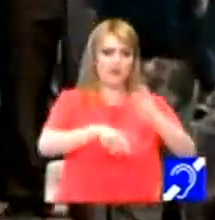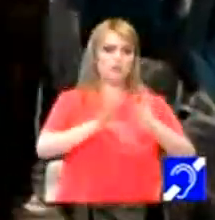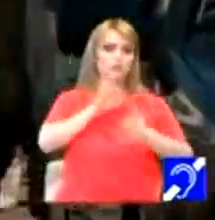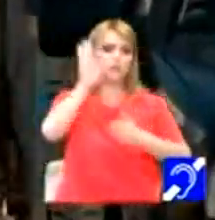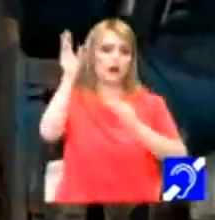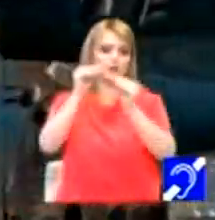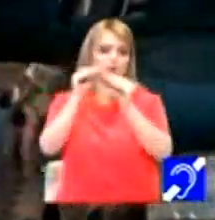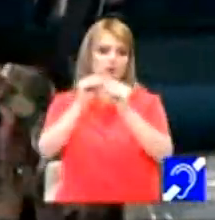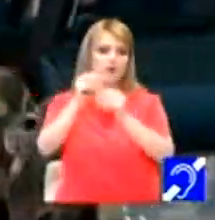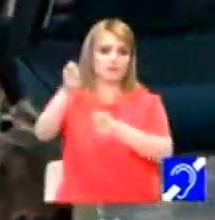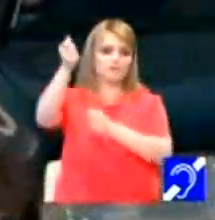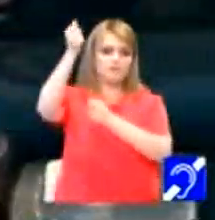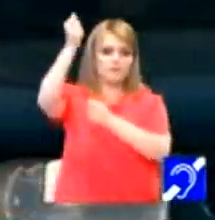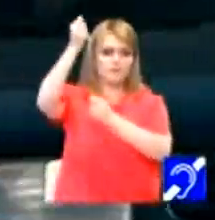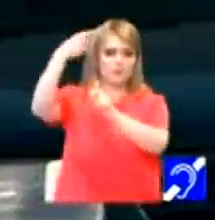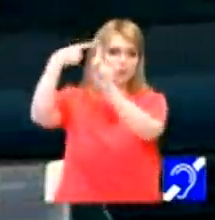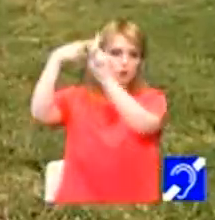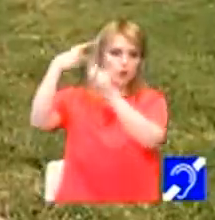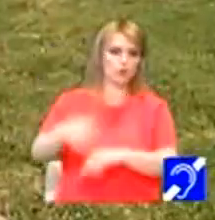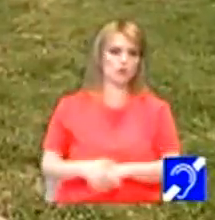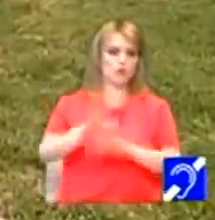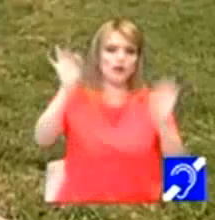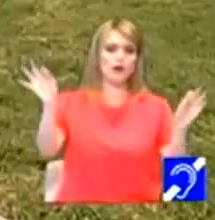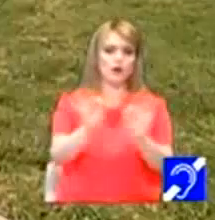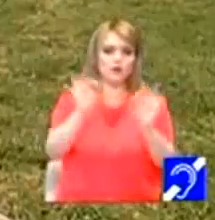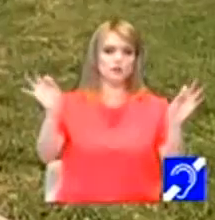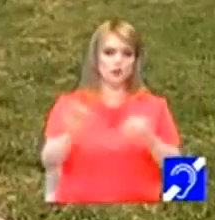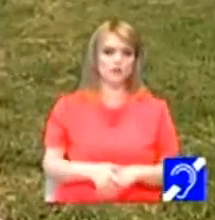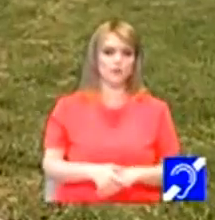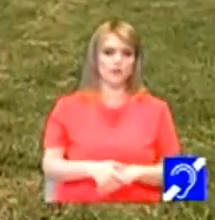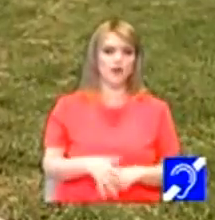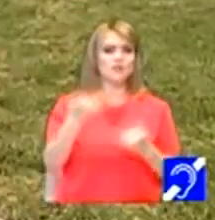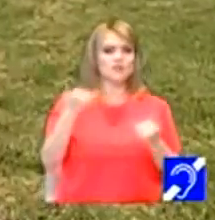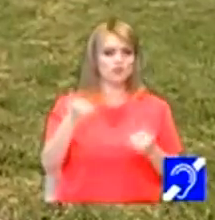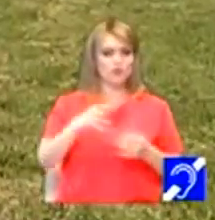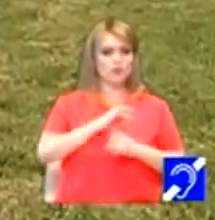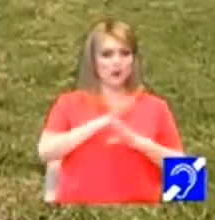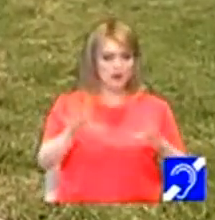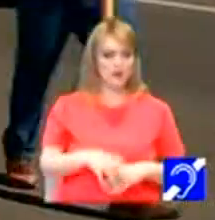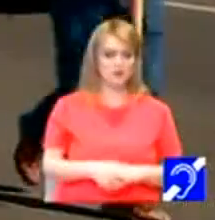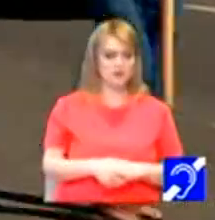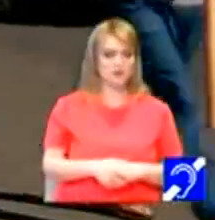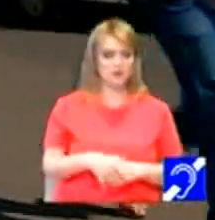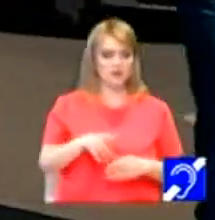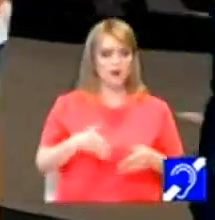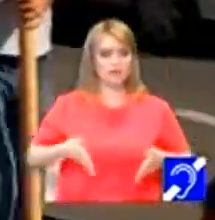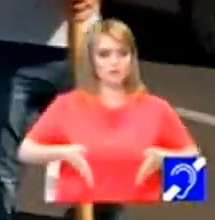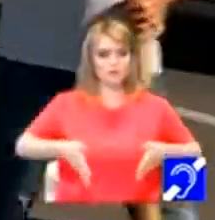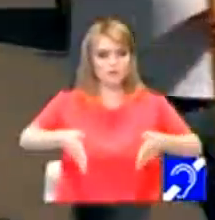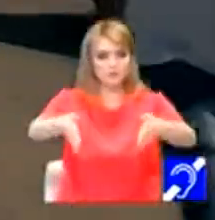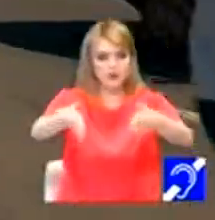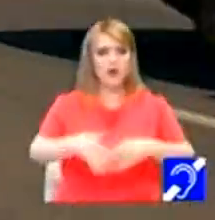și rostind rugăciuni, oamenii au marcat evenimentul anual religios Drumul Crucii și al Pocăinței. Majoritatea creștinilor nu au